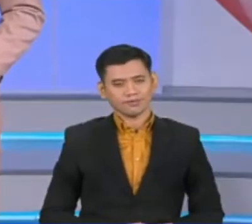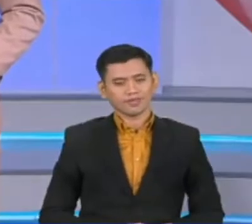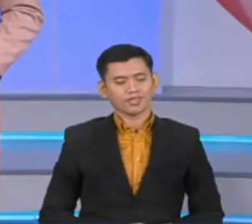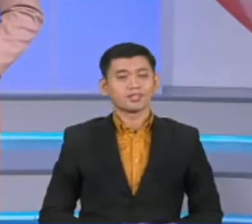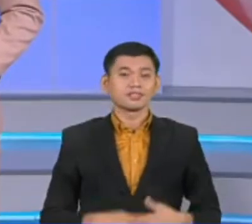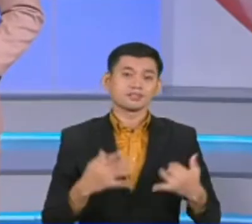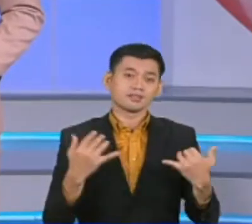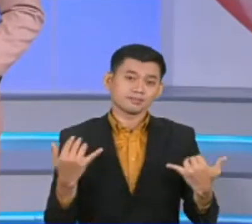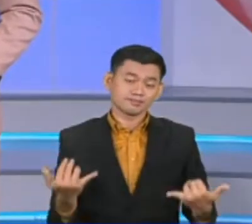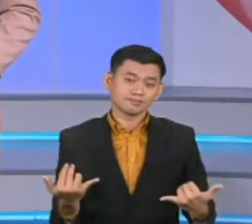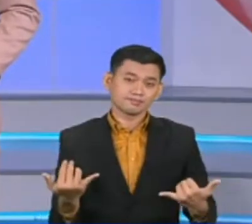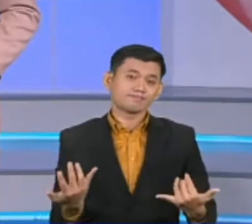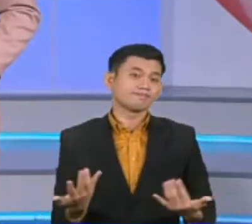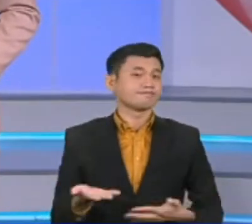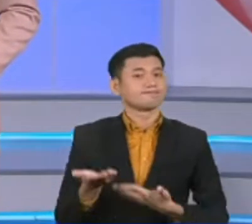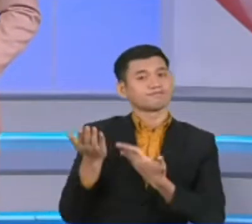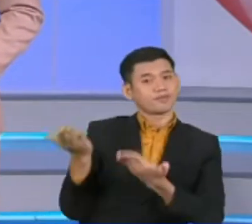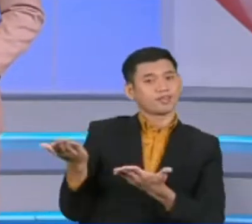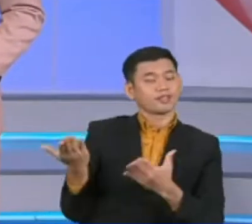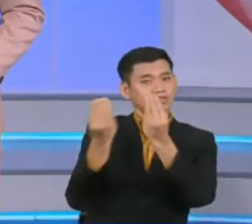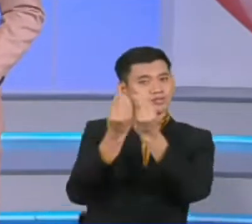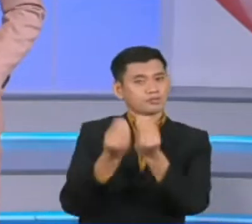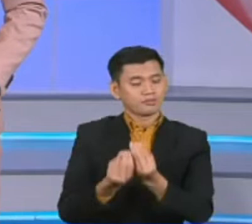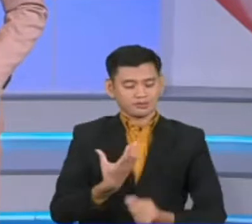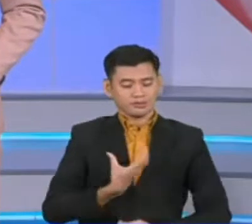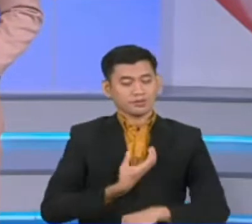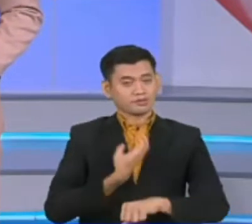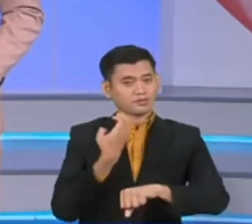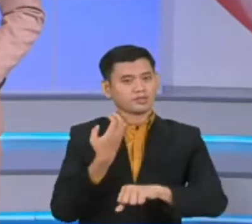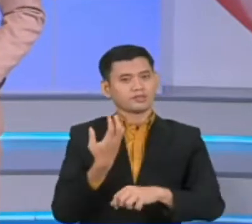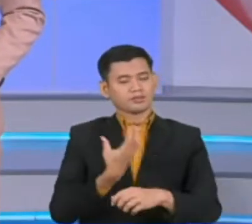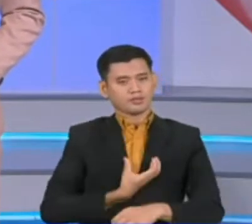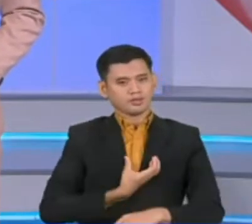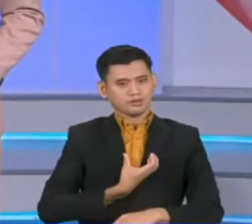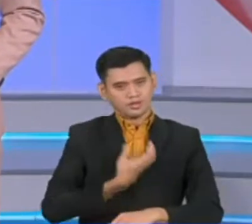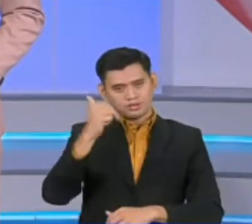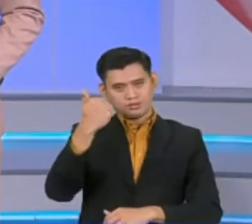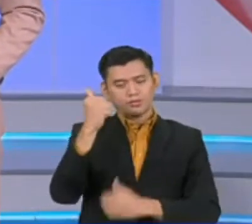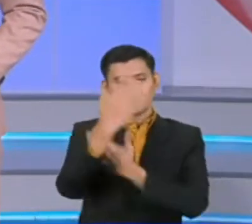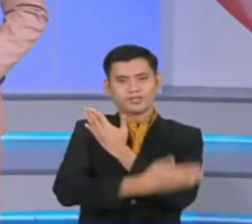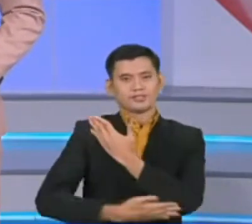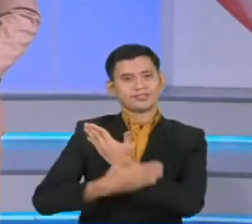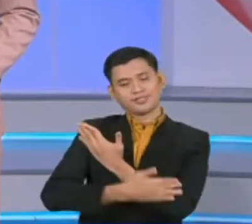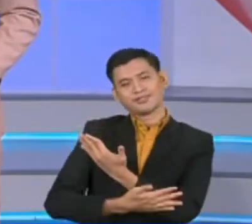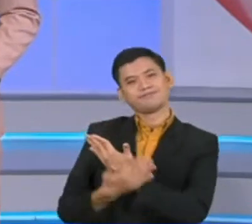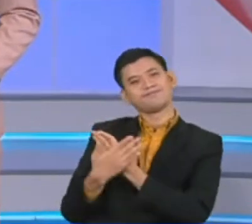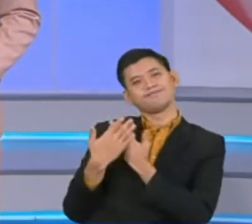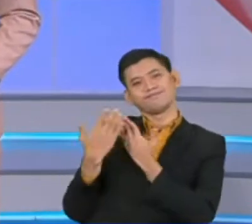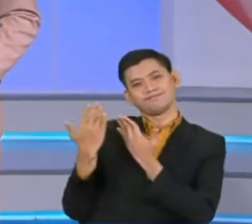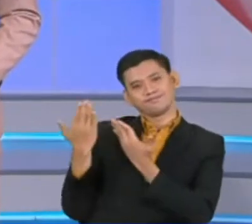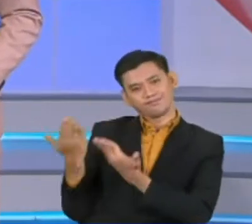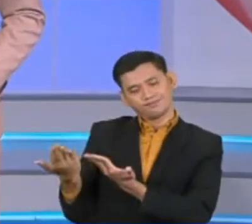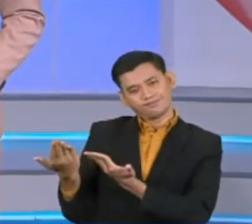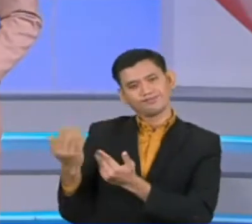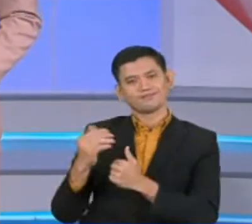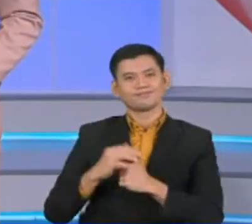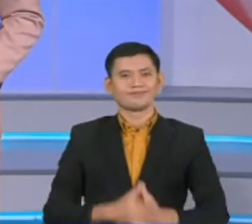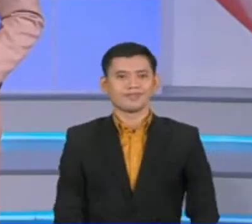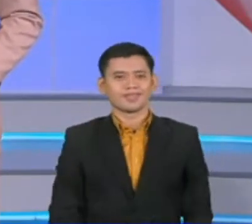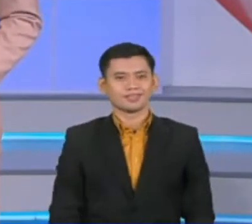Berikut adalah carta kutipan pingat 10 negara teratas di Sukan Commonwealth 2022 setakat pukul 8